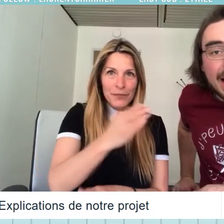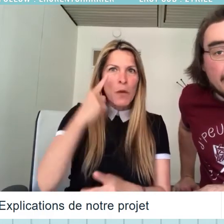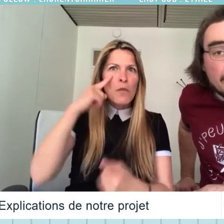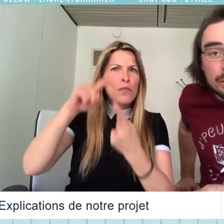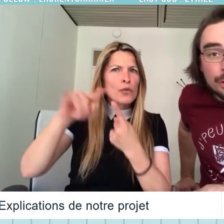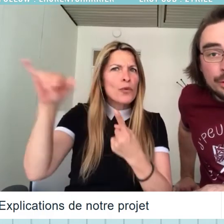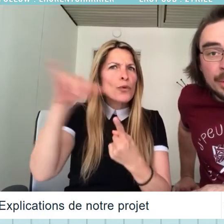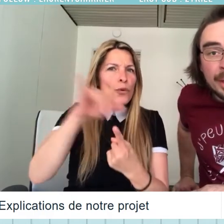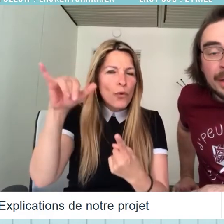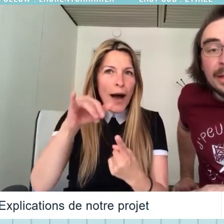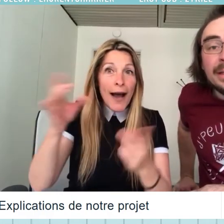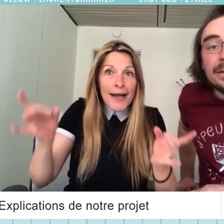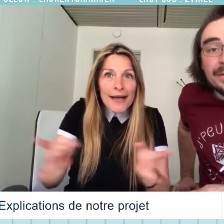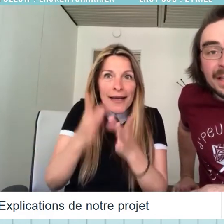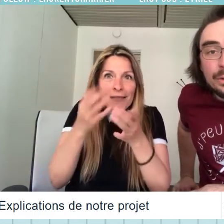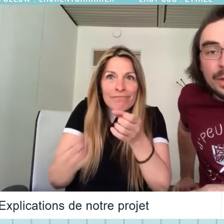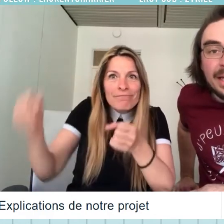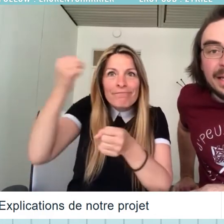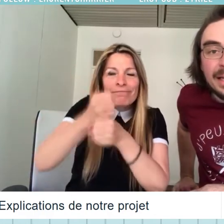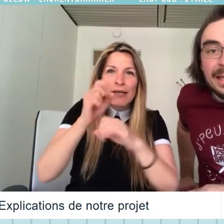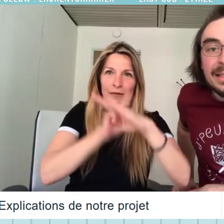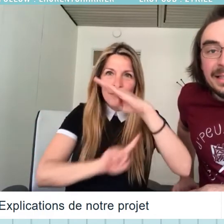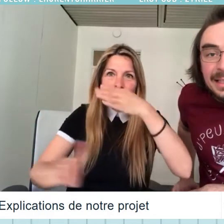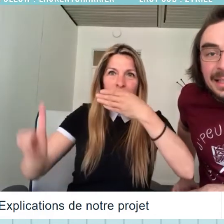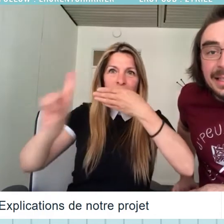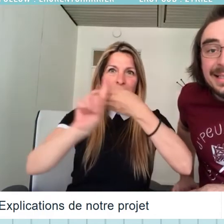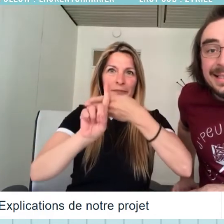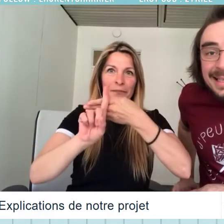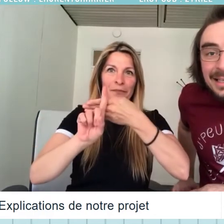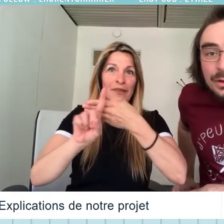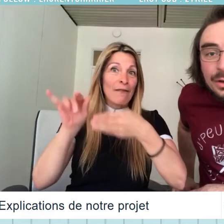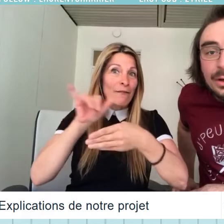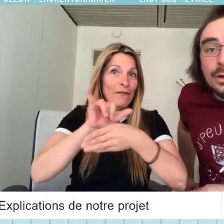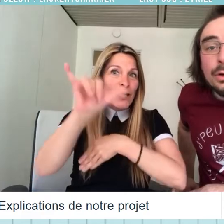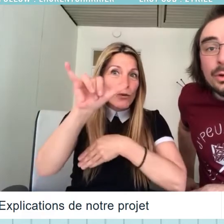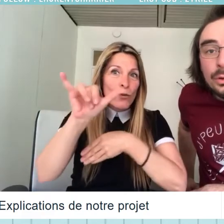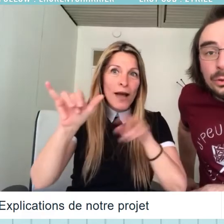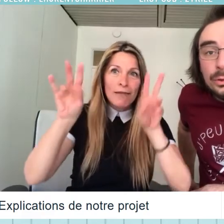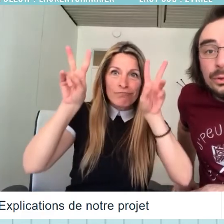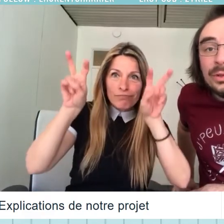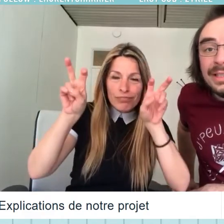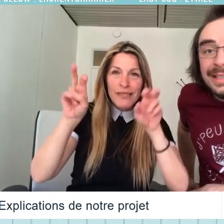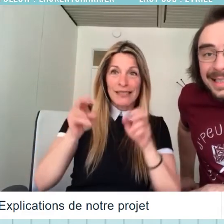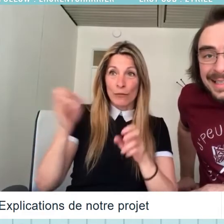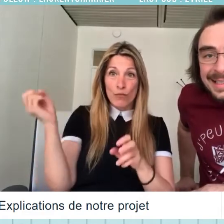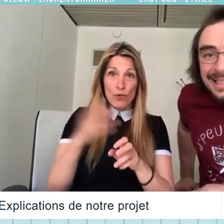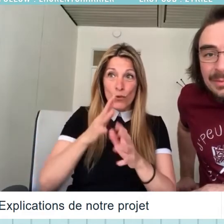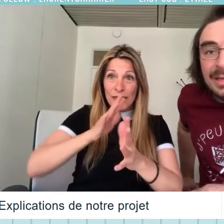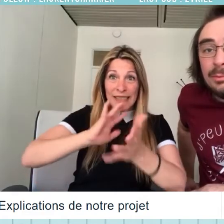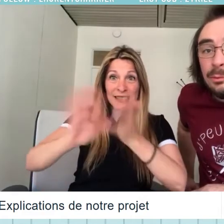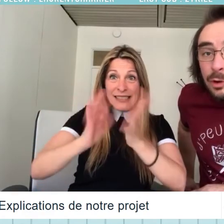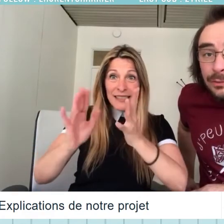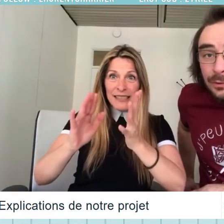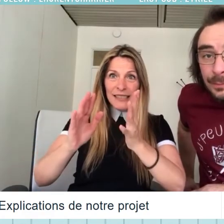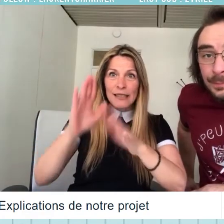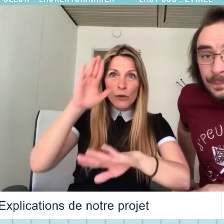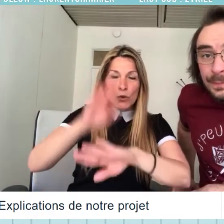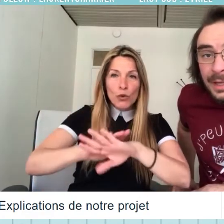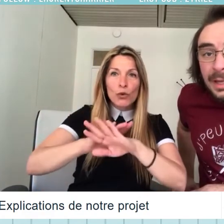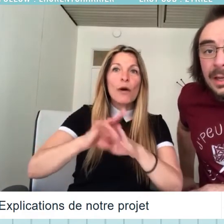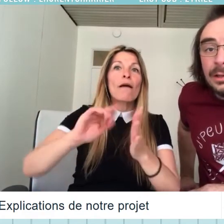avatar, bonhomme, virtuel, qui signe le contenu des dessins animés pour